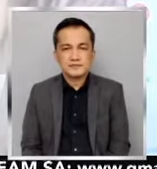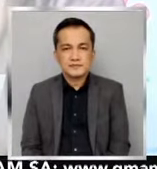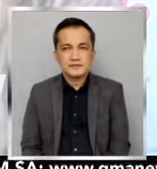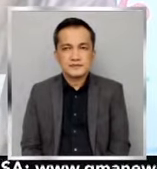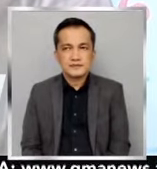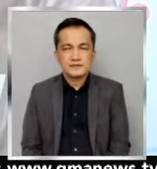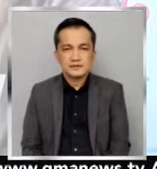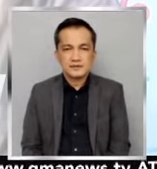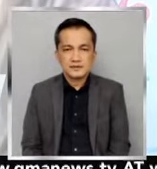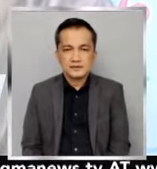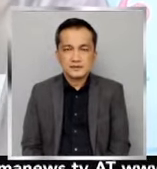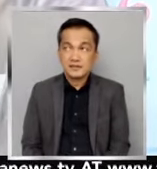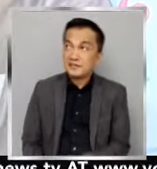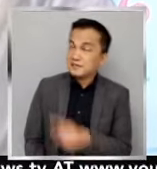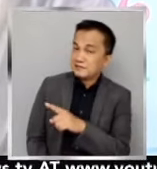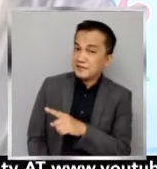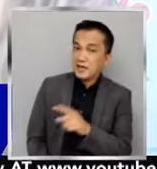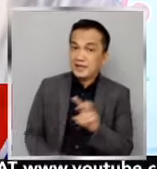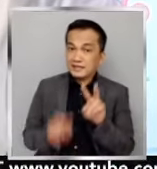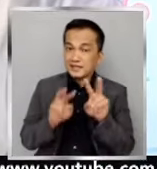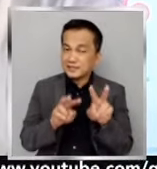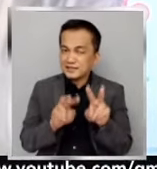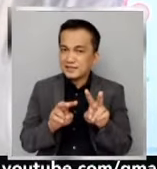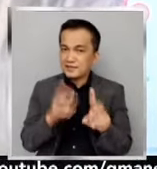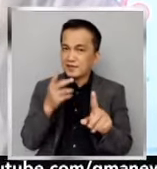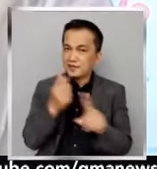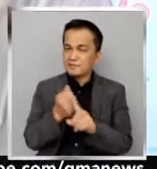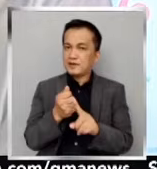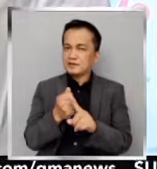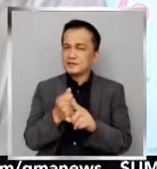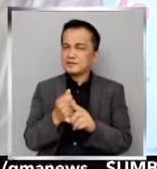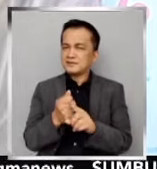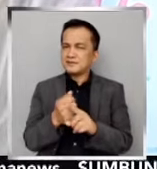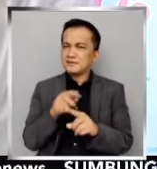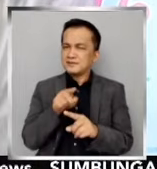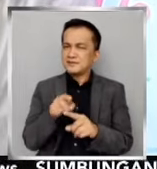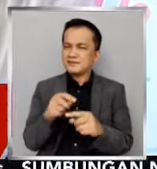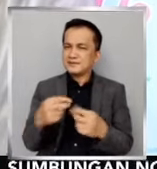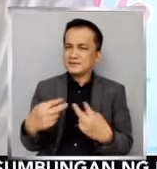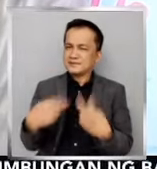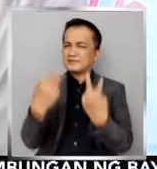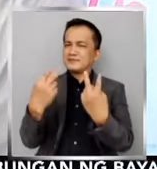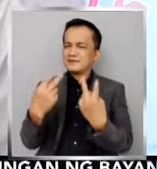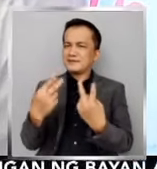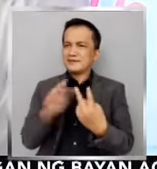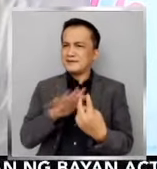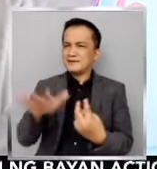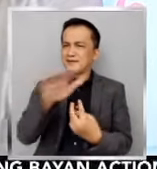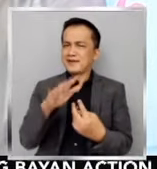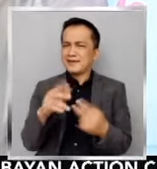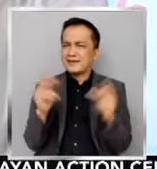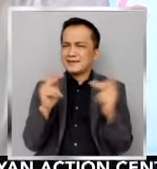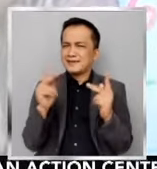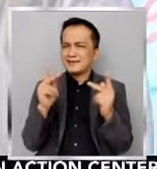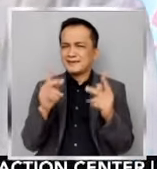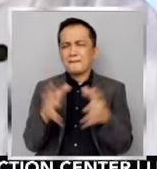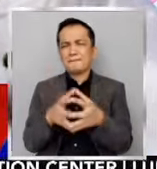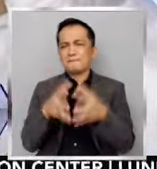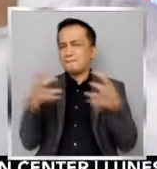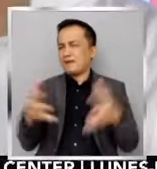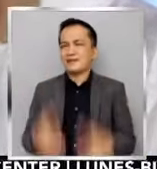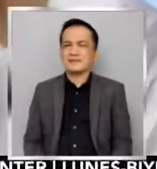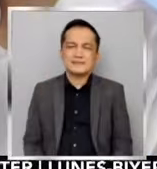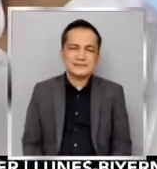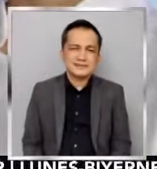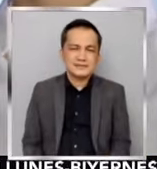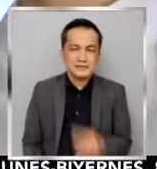Nakita namin yung impact nung palabas sa mga viewers na talagang kinulik talaga silang lahat ng bongga. Ayun, grabe talaga yung pagtanggap